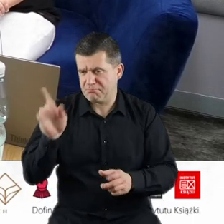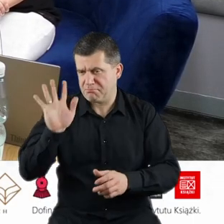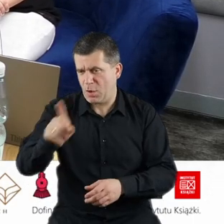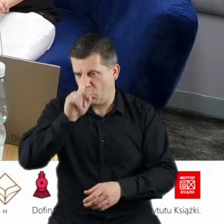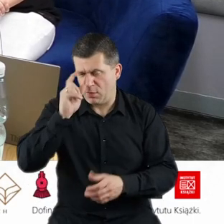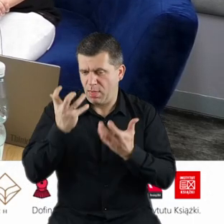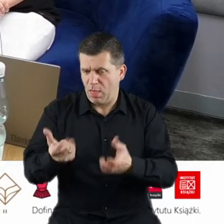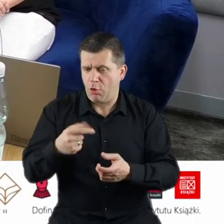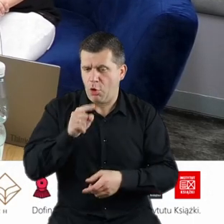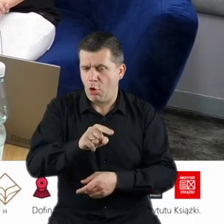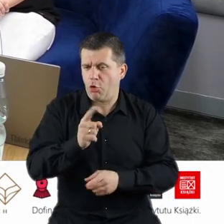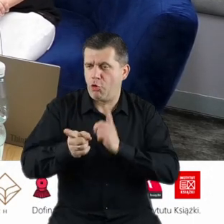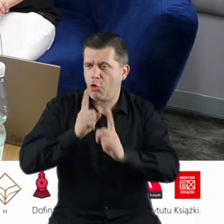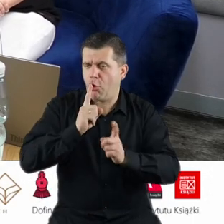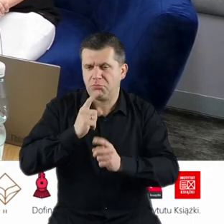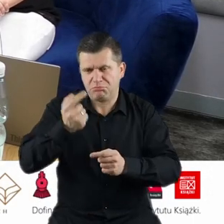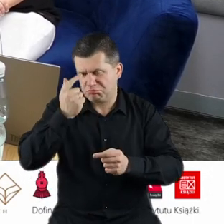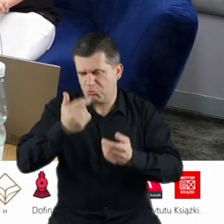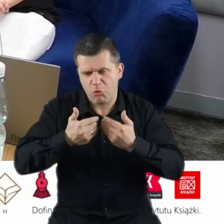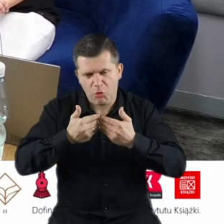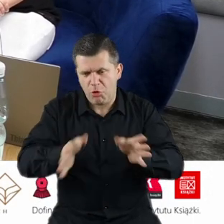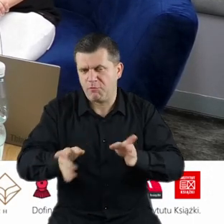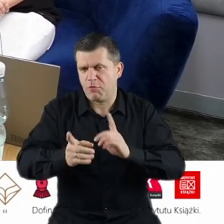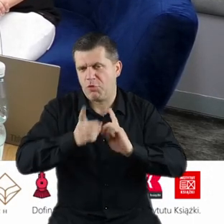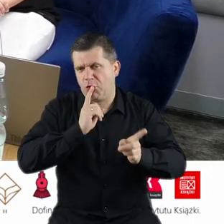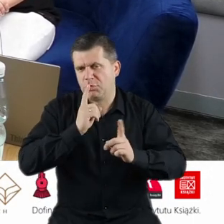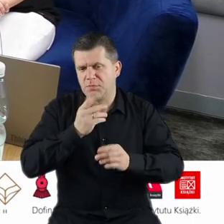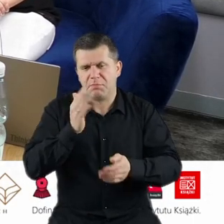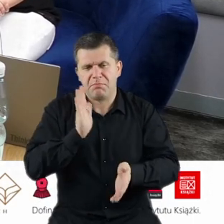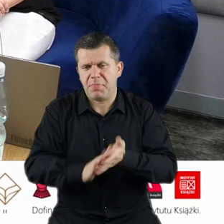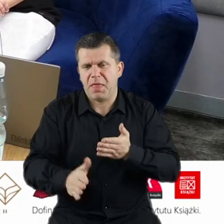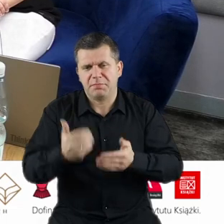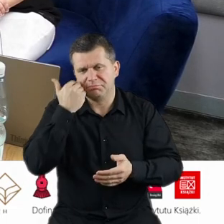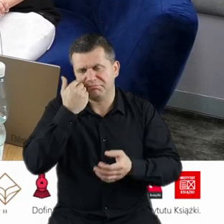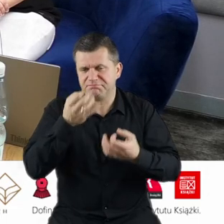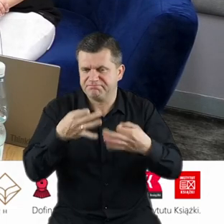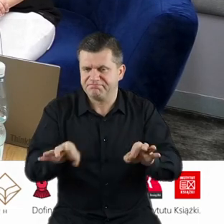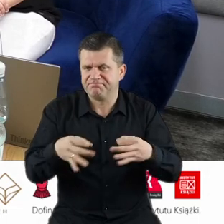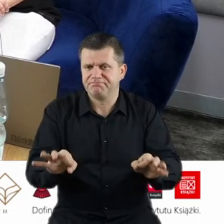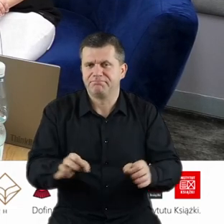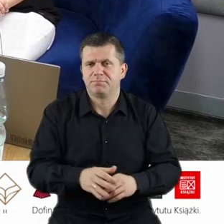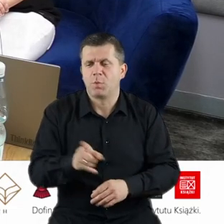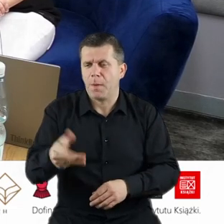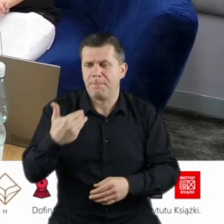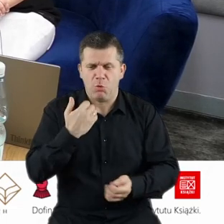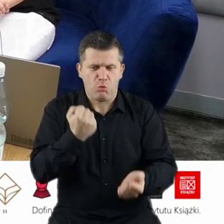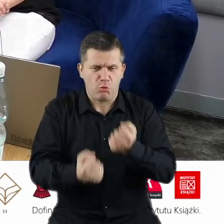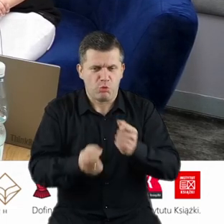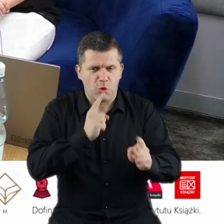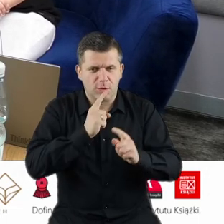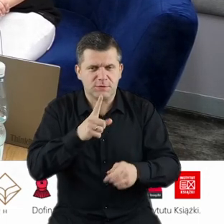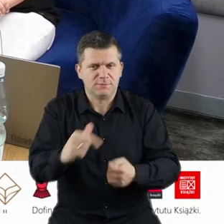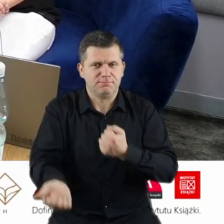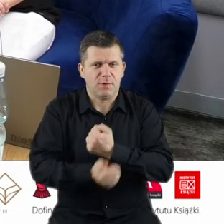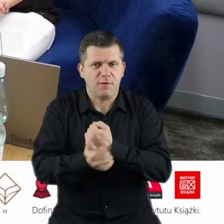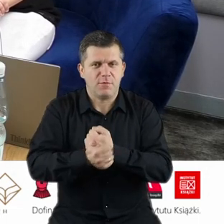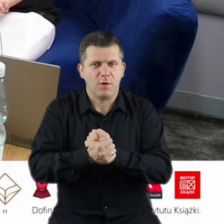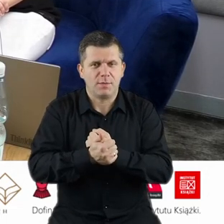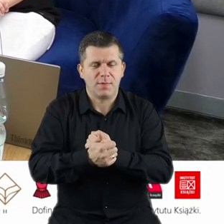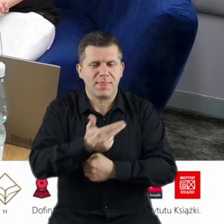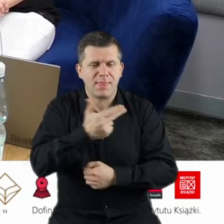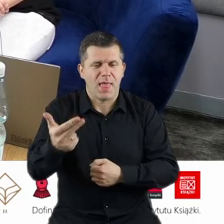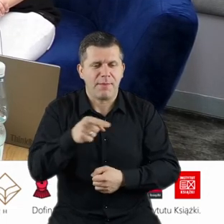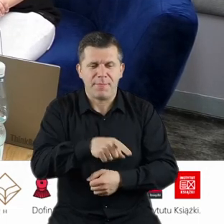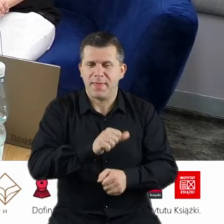to, że ze mną rozmawiali właśnie. Że mówili otwarcie o tym i też to były dosyć trudne rozmowy też ze względu